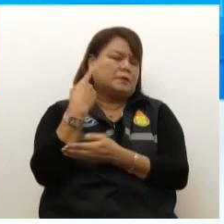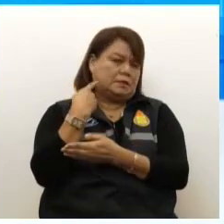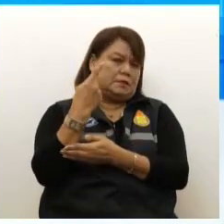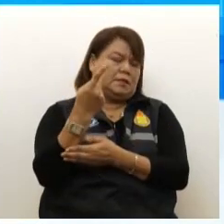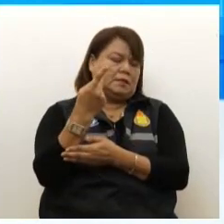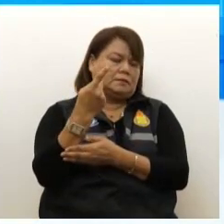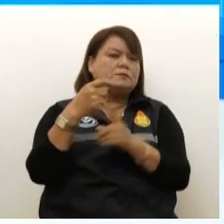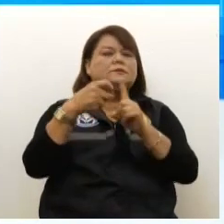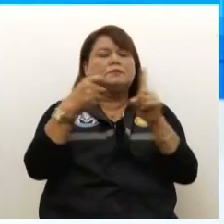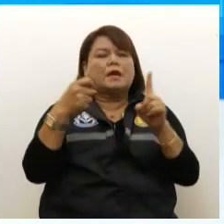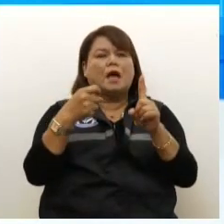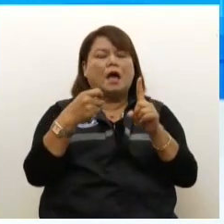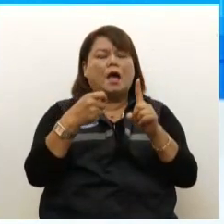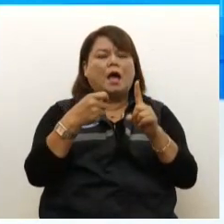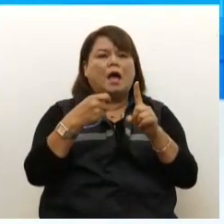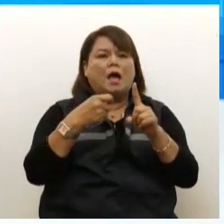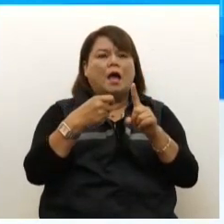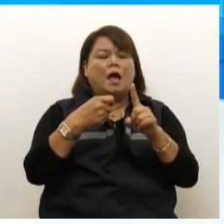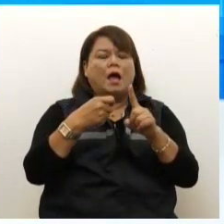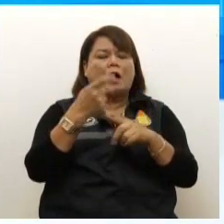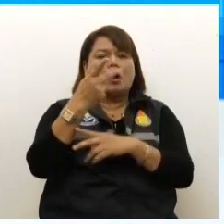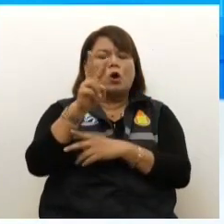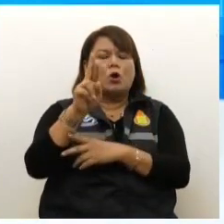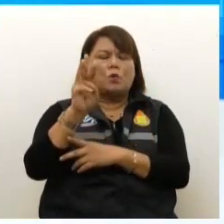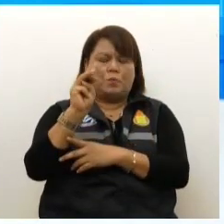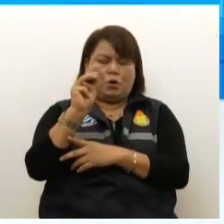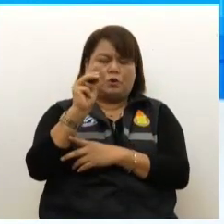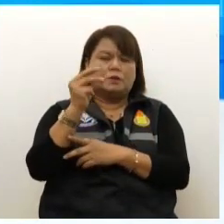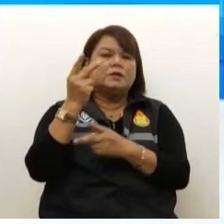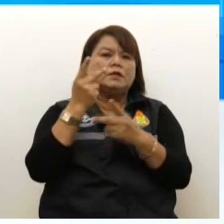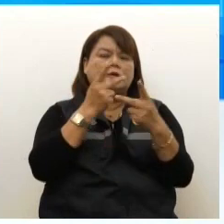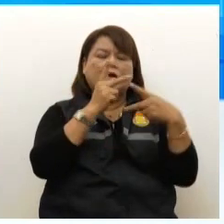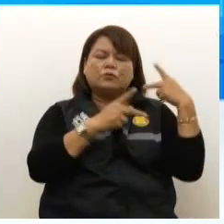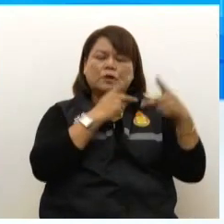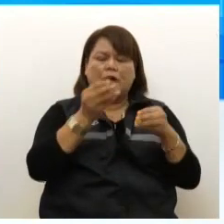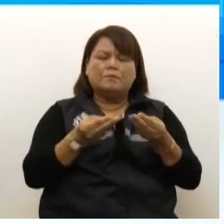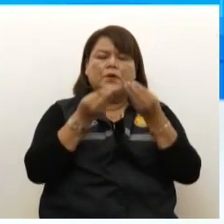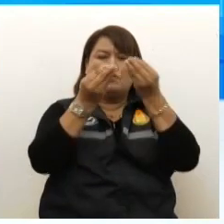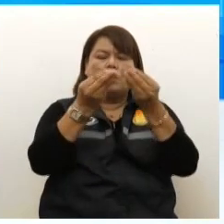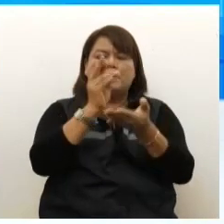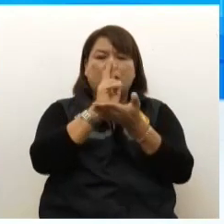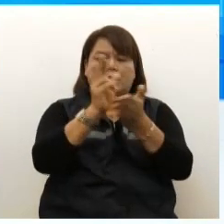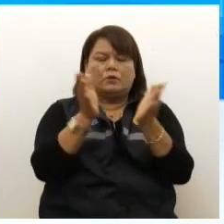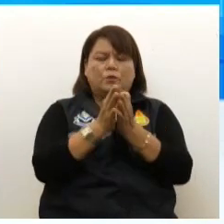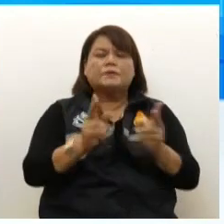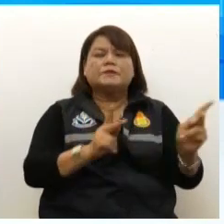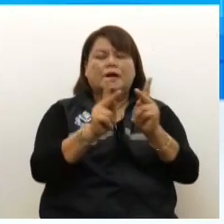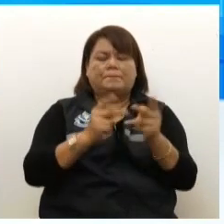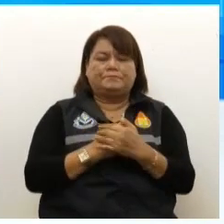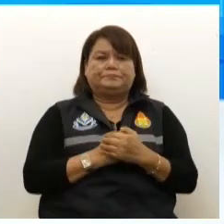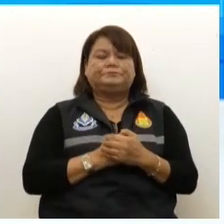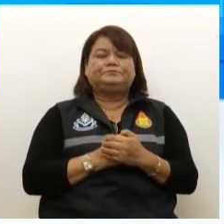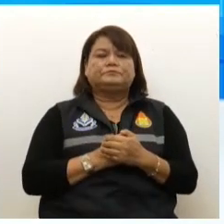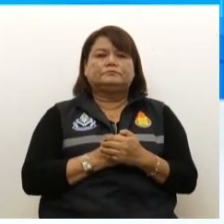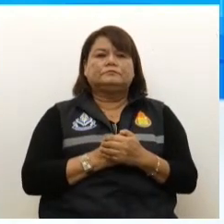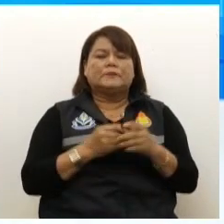างท่านรัฐมนตรีว่าการกระทรวงสาธารณสุขการที่กรุณาได้มามอบรางวัลและมาร่วมในกิจกรรมดังกล่าวครับ